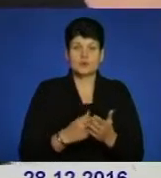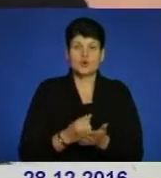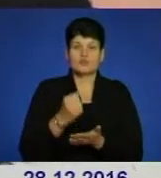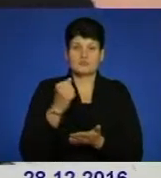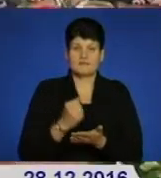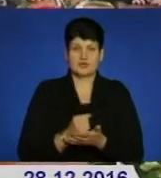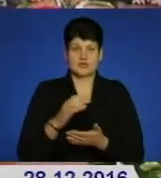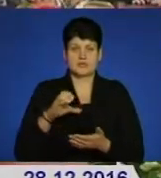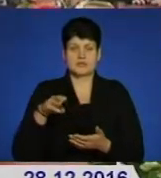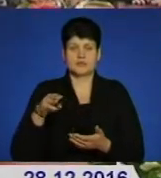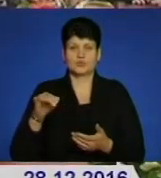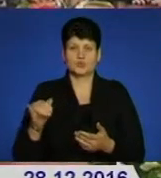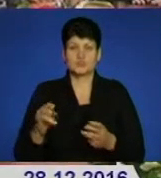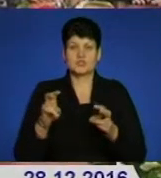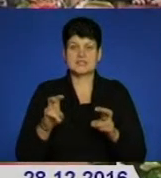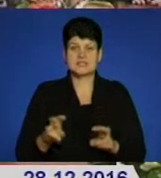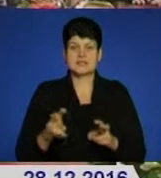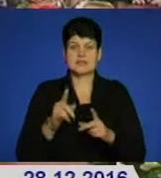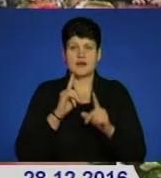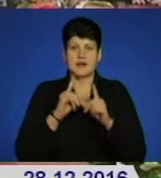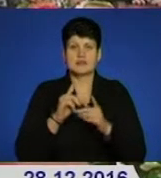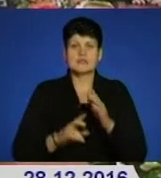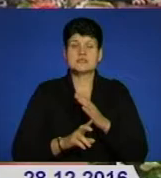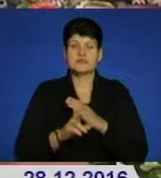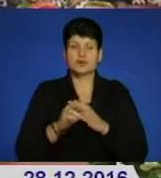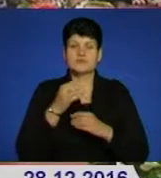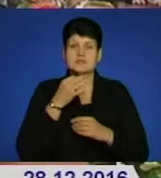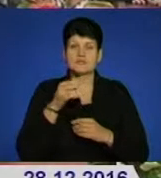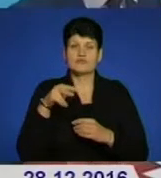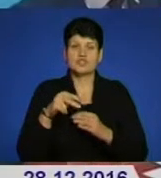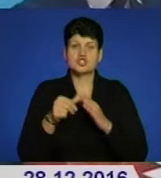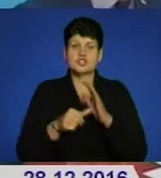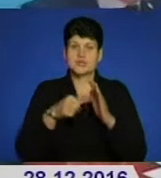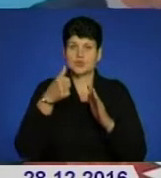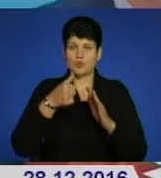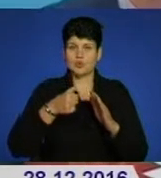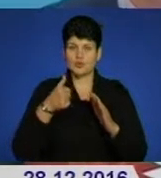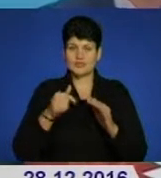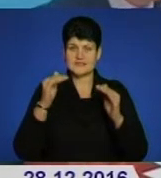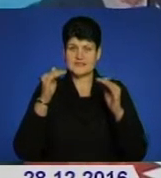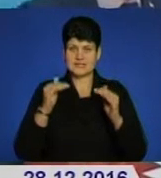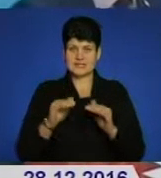затверджується статут. Під час засідання Ради церков також відзначили, що у 2016